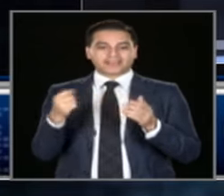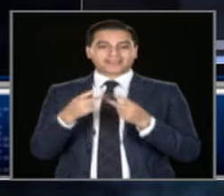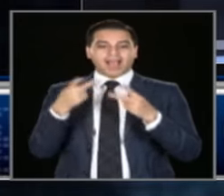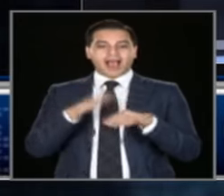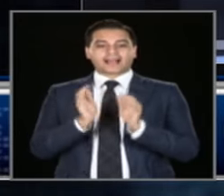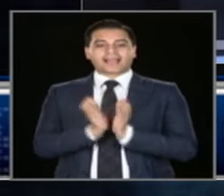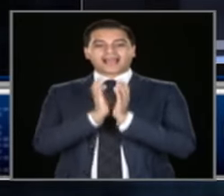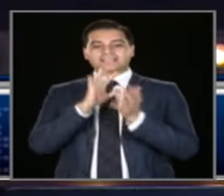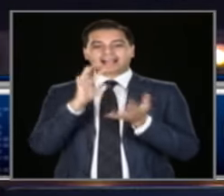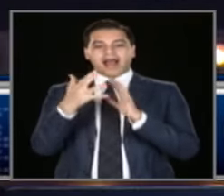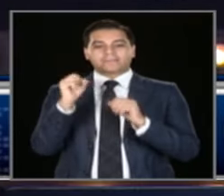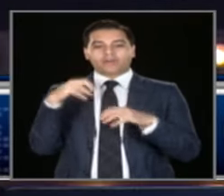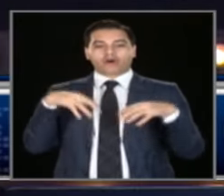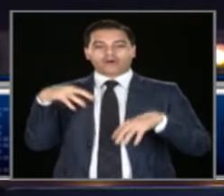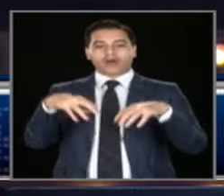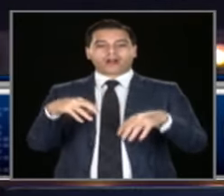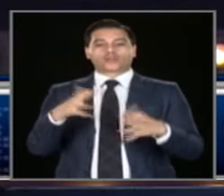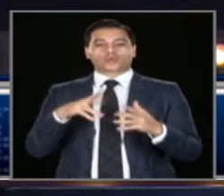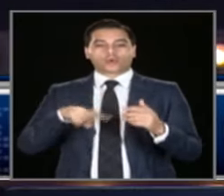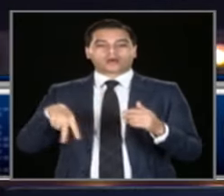القدم حتى عام